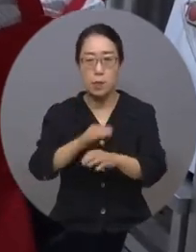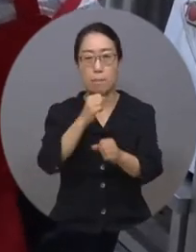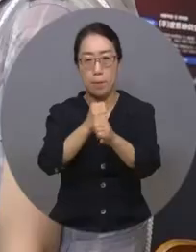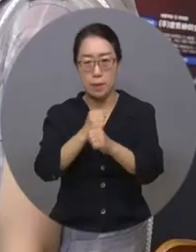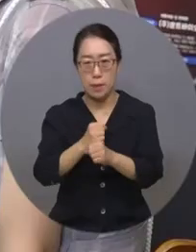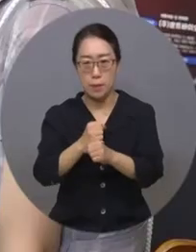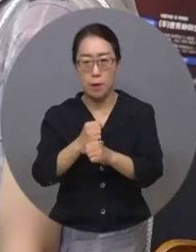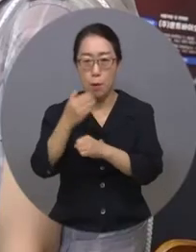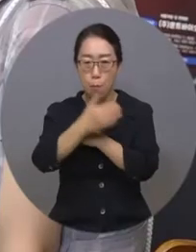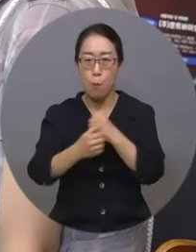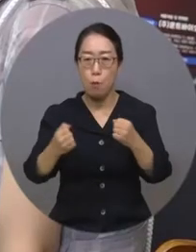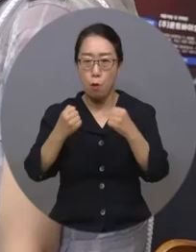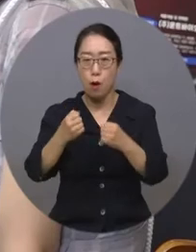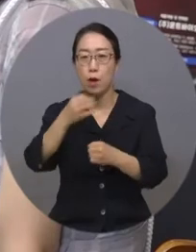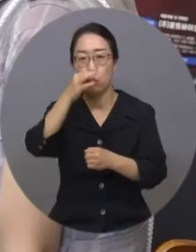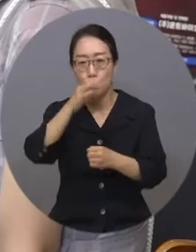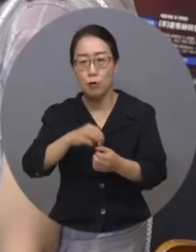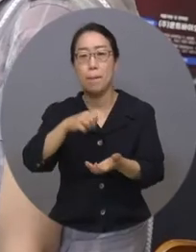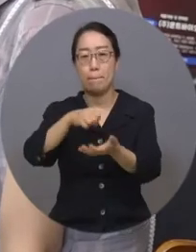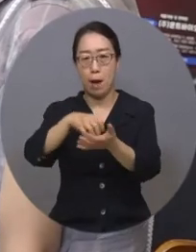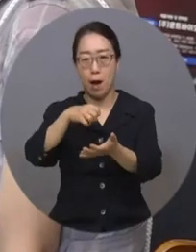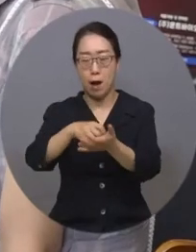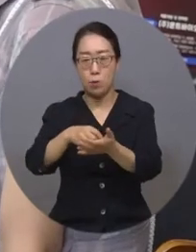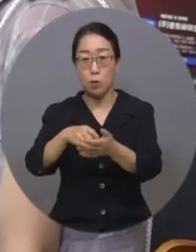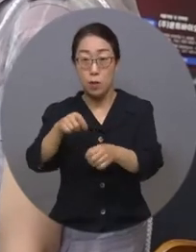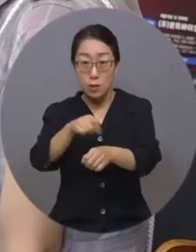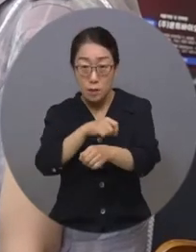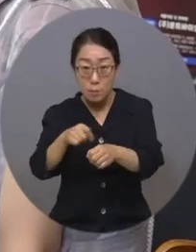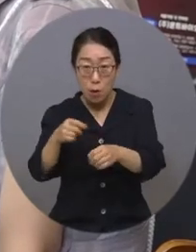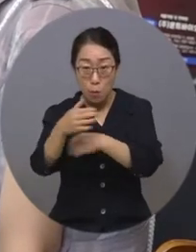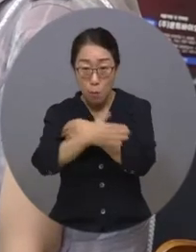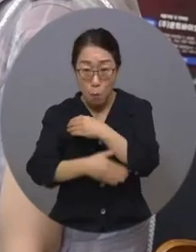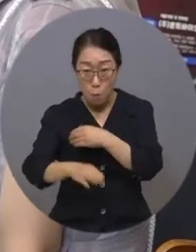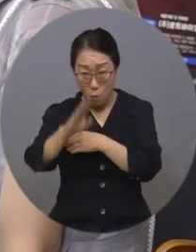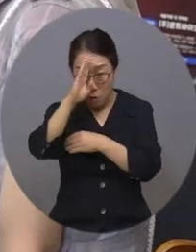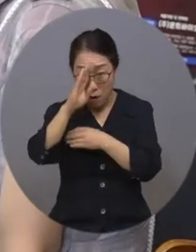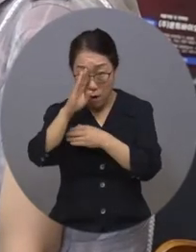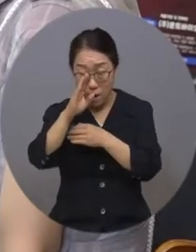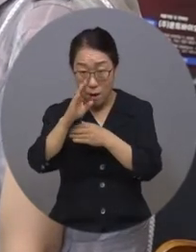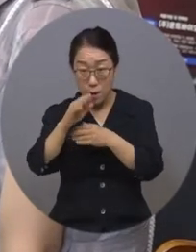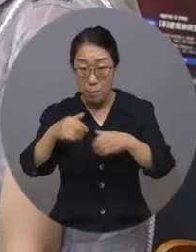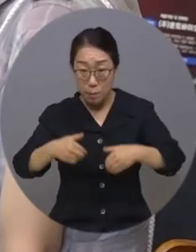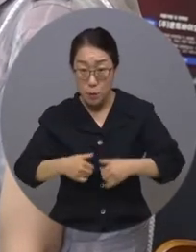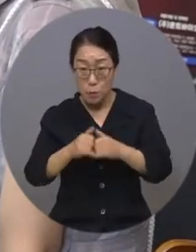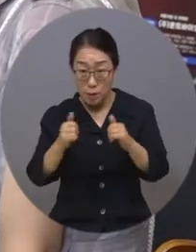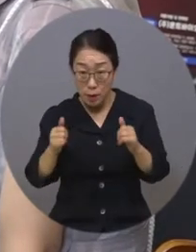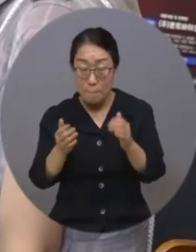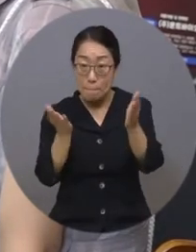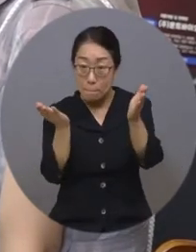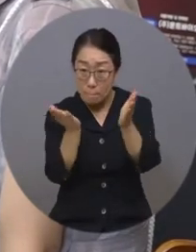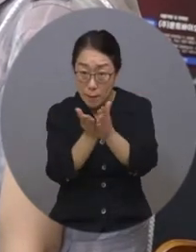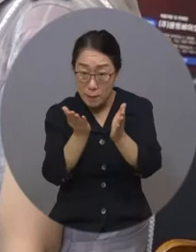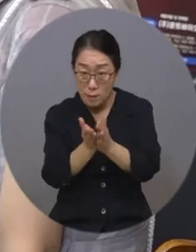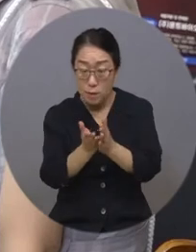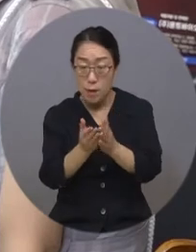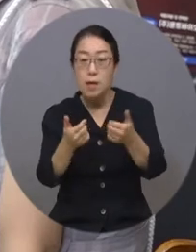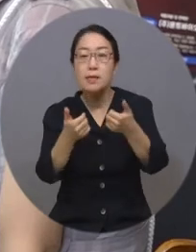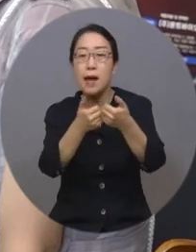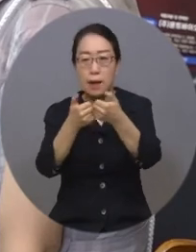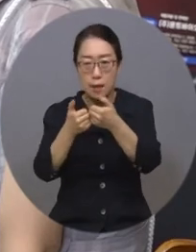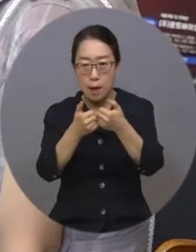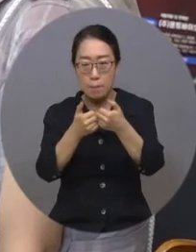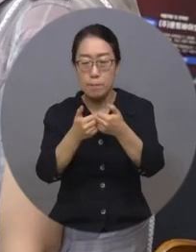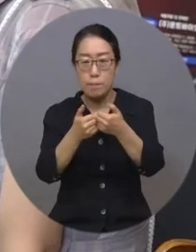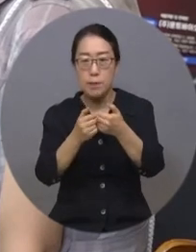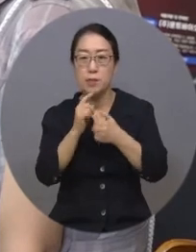건강한 빵입니다. 또한 특별 식이 조절이 필요한 수혜자를 위한 맞춤형 기부도 상담을 통해